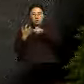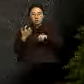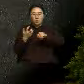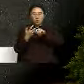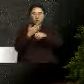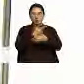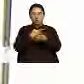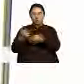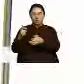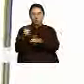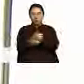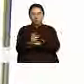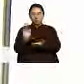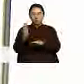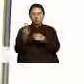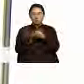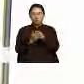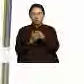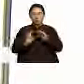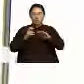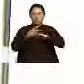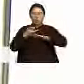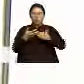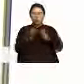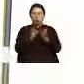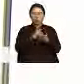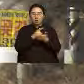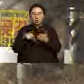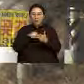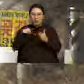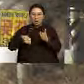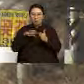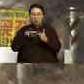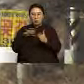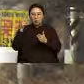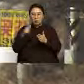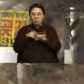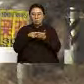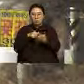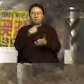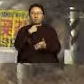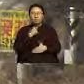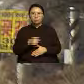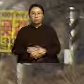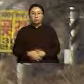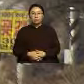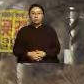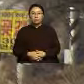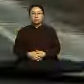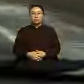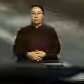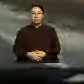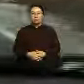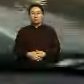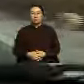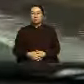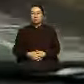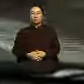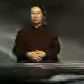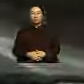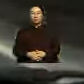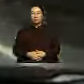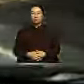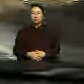가평군 을 지나게 된다 며 국토부에 가평군 난 을 강력히 요구하고 있습니다 클라이브 설 경기케이블